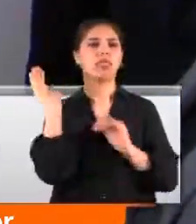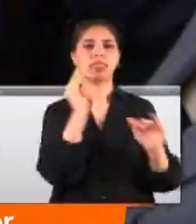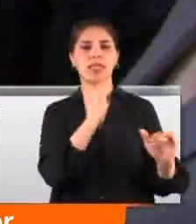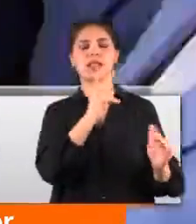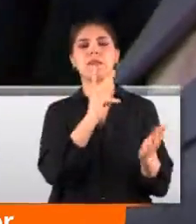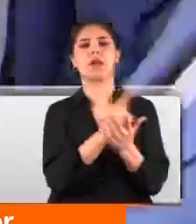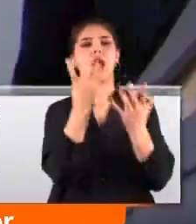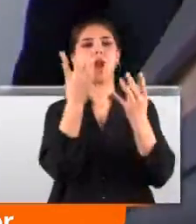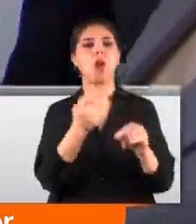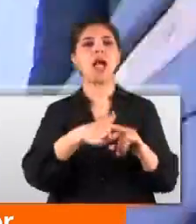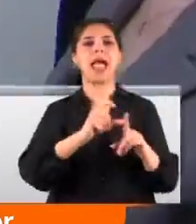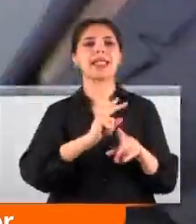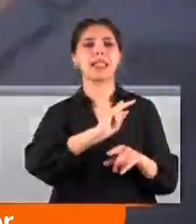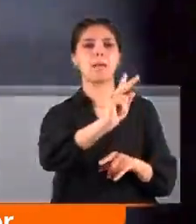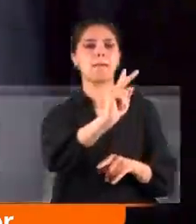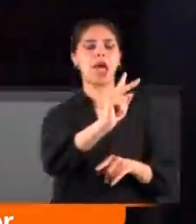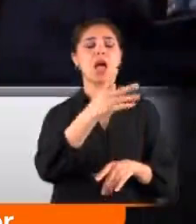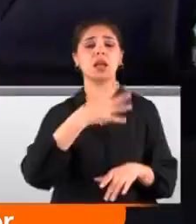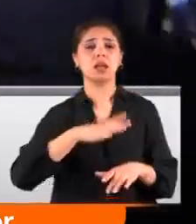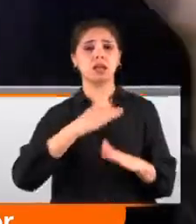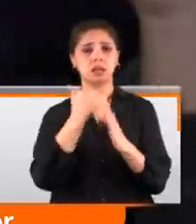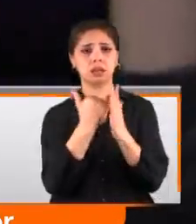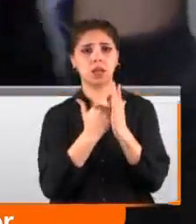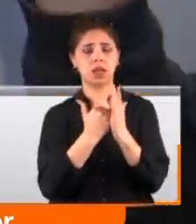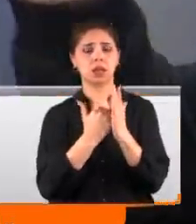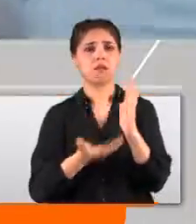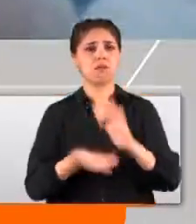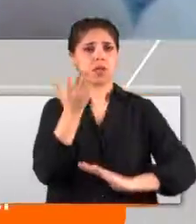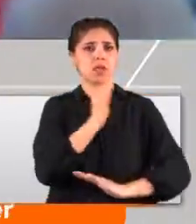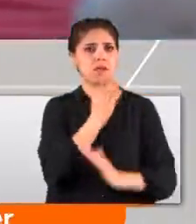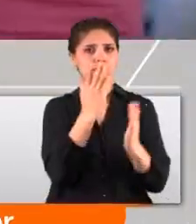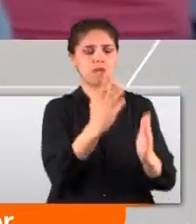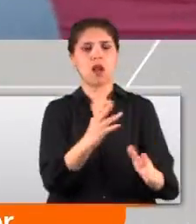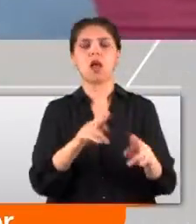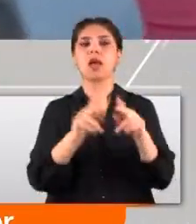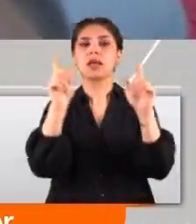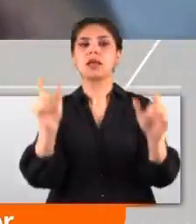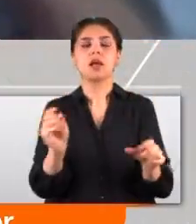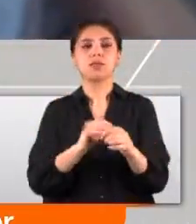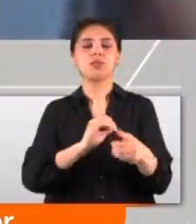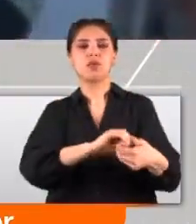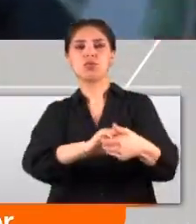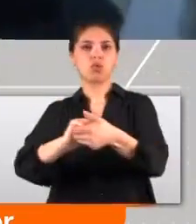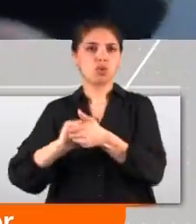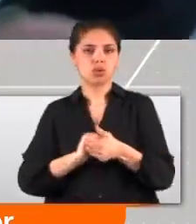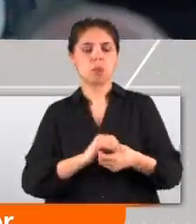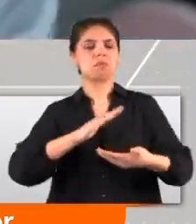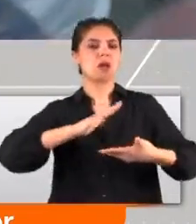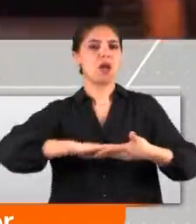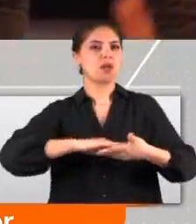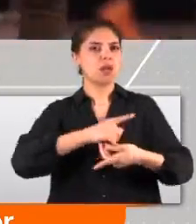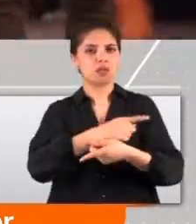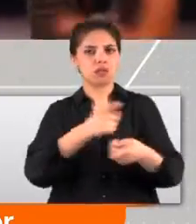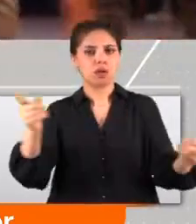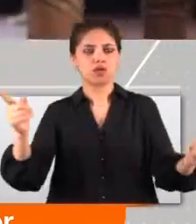kararı alan HDP taleplerinde de günden güne vites yükseltti. Kandil'deki dostlarımız,